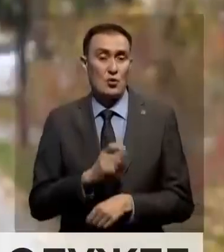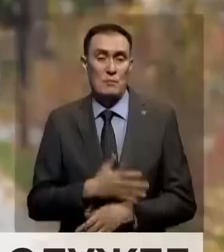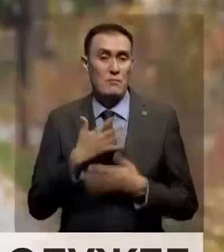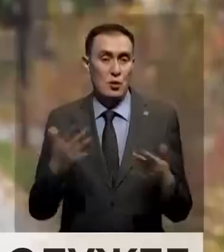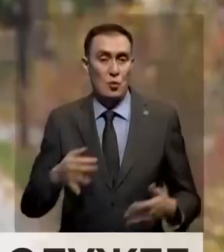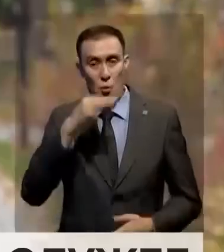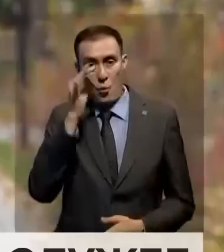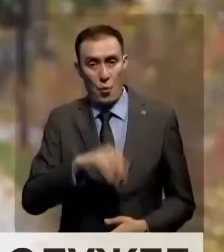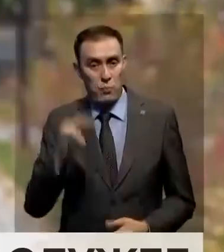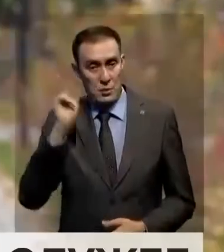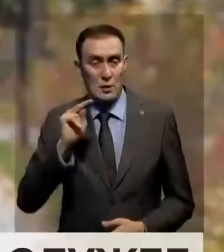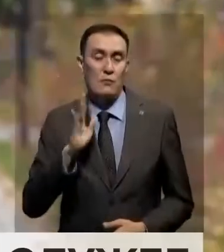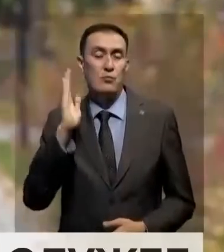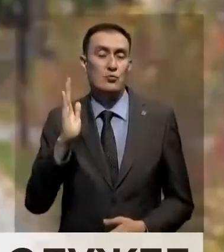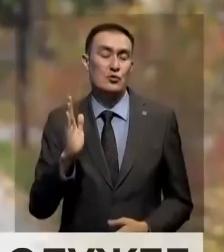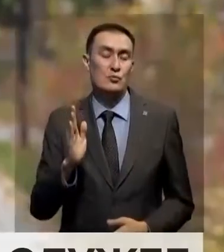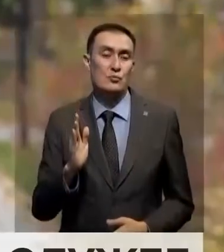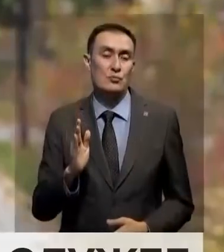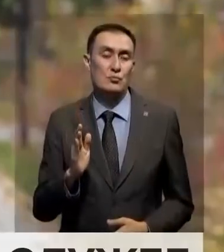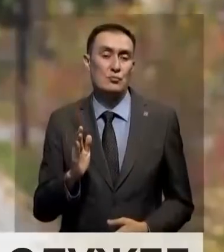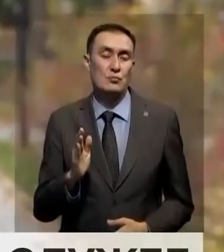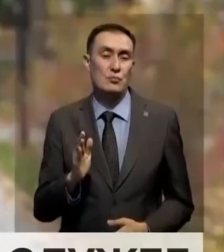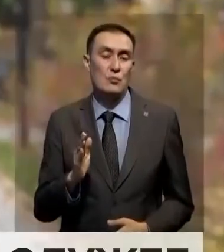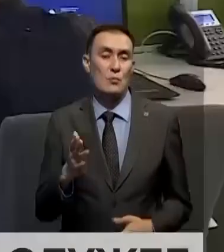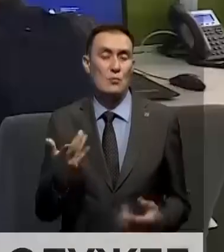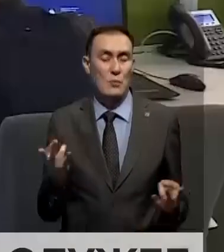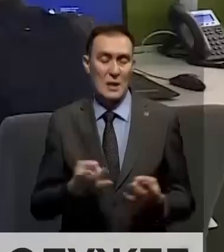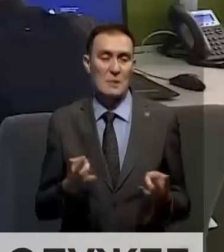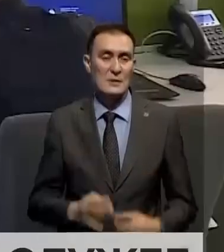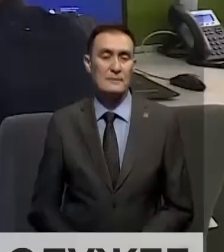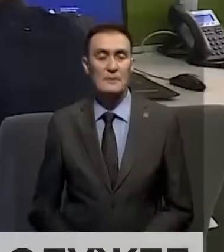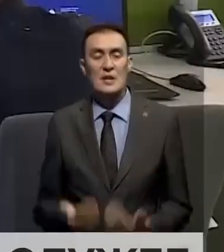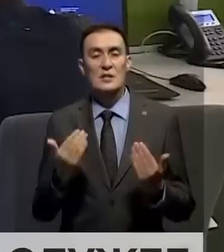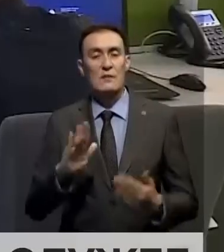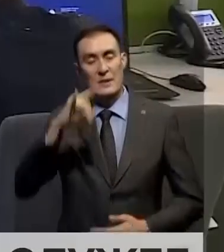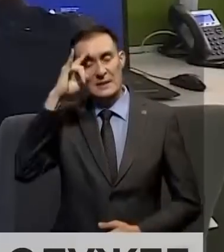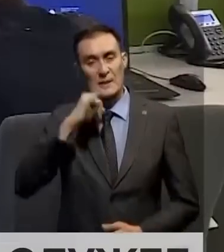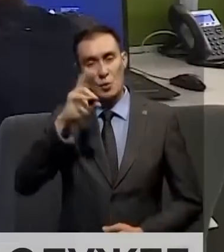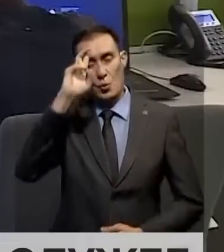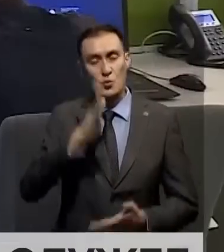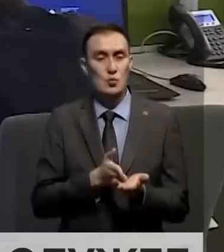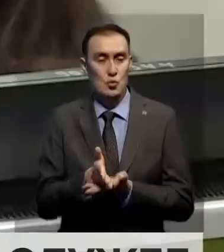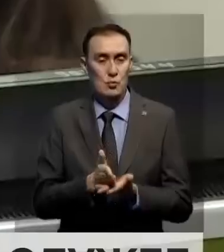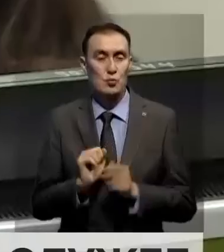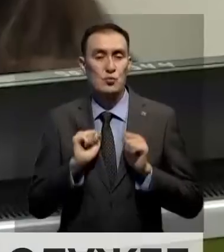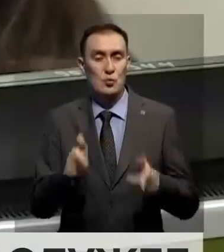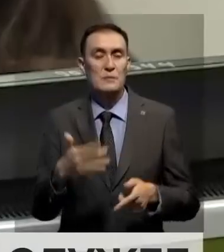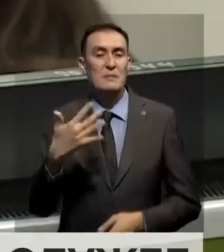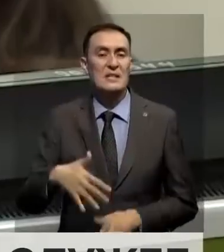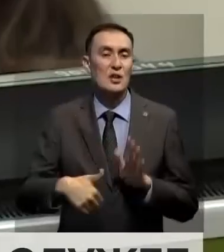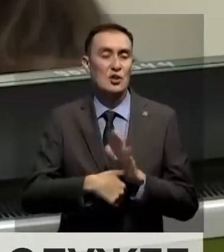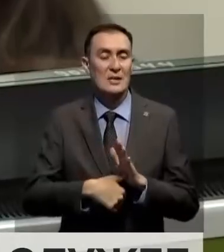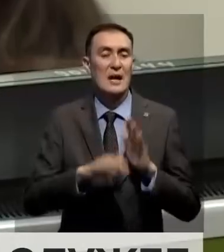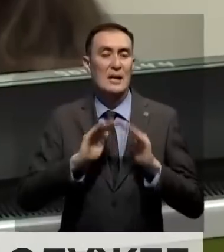большой опыт. В будущем, думаю, очень понадобится. Сегодня в Казахстане на государственную службу устроились